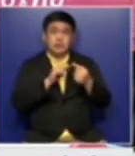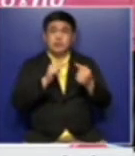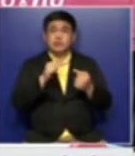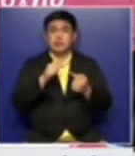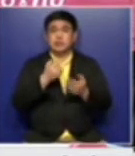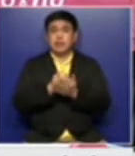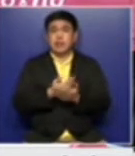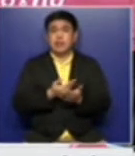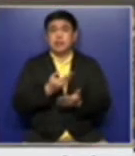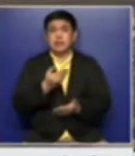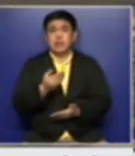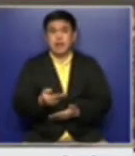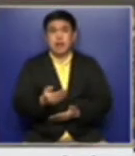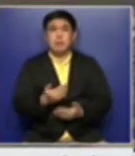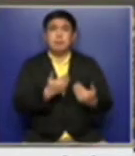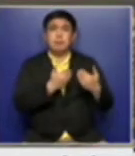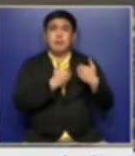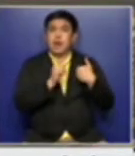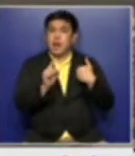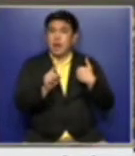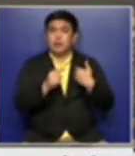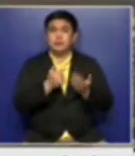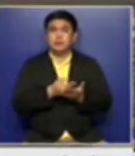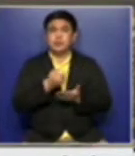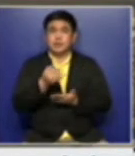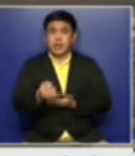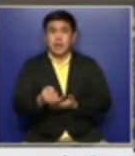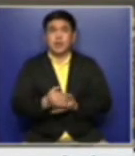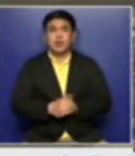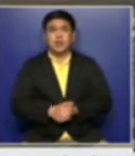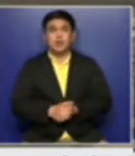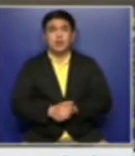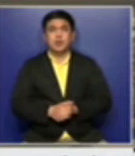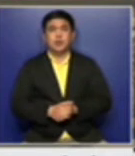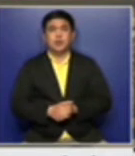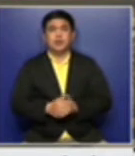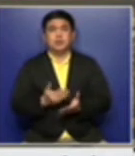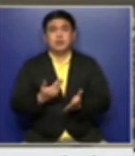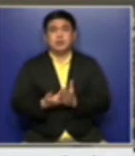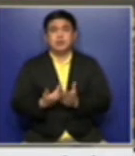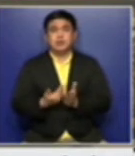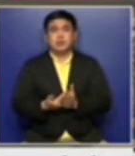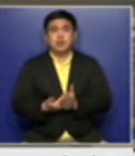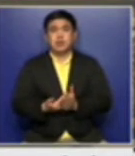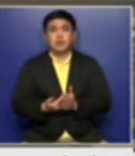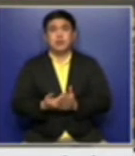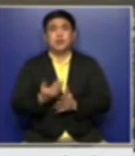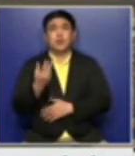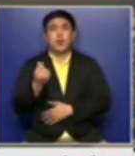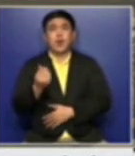บประมาณในภารกิจใดก็ตามในกรอบวงเงินนะคะเท่า